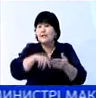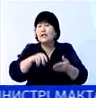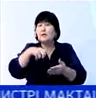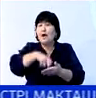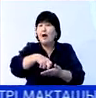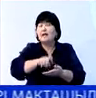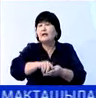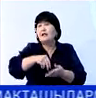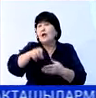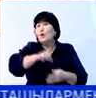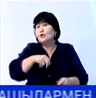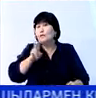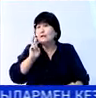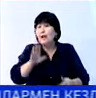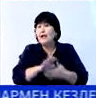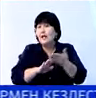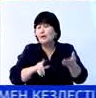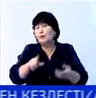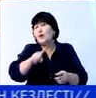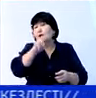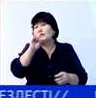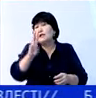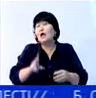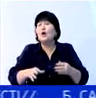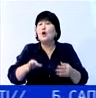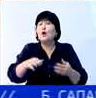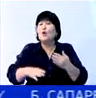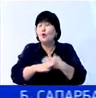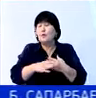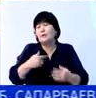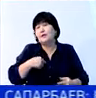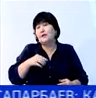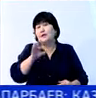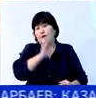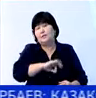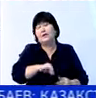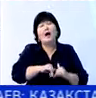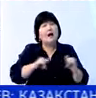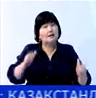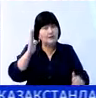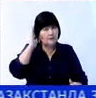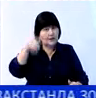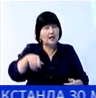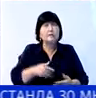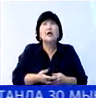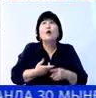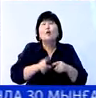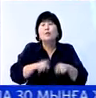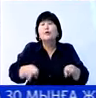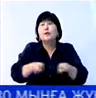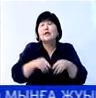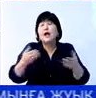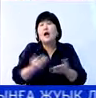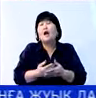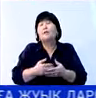өзіміз баратын болсақ, енді осы е-заң көмегінің тиімділігі бізге артады деп сенімдеміз. Бірыңғай ақпараттық жүйеде жоғары